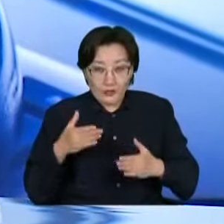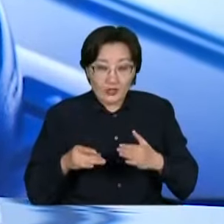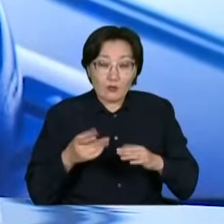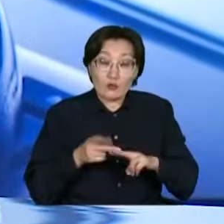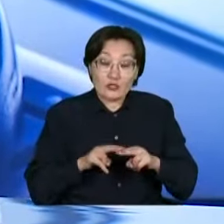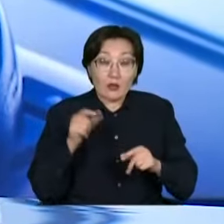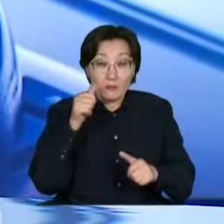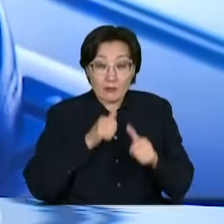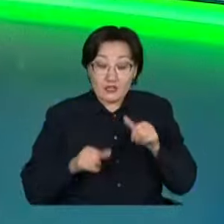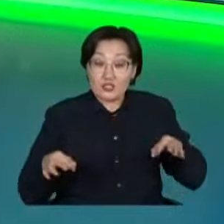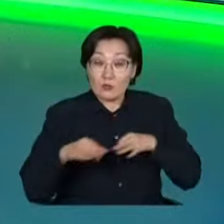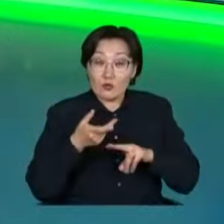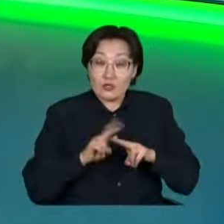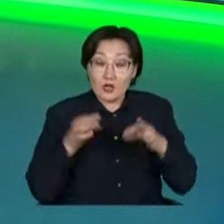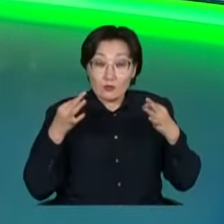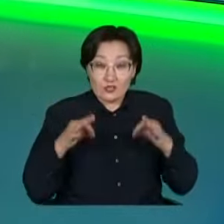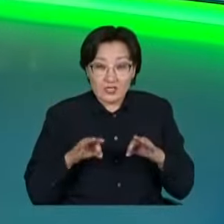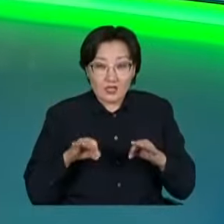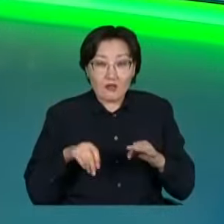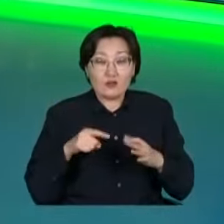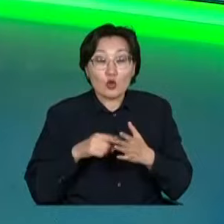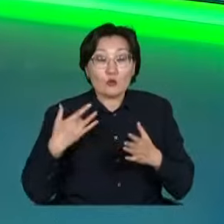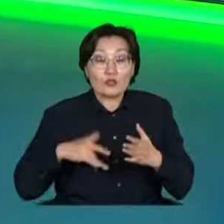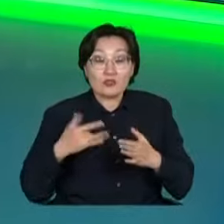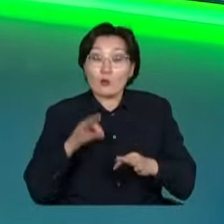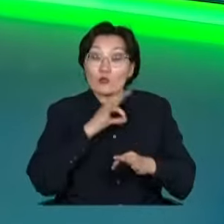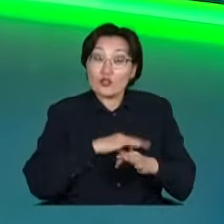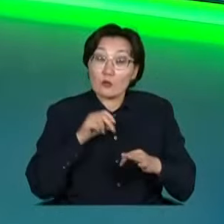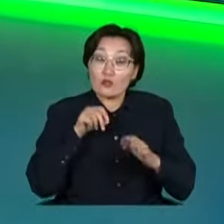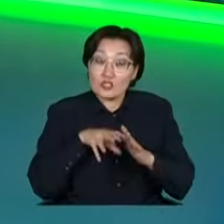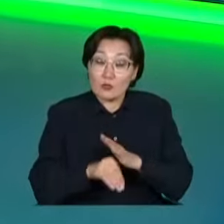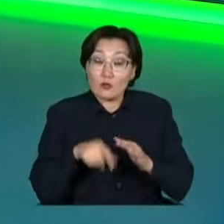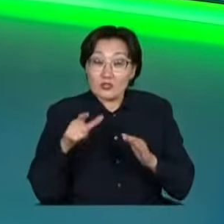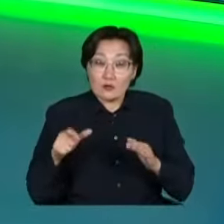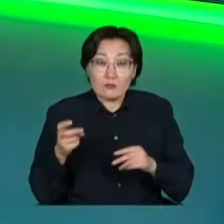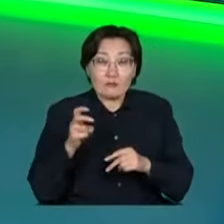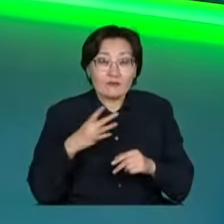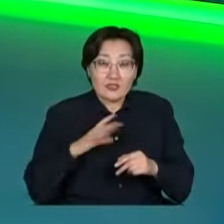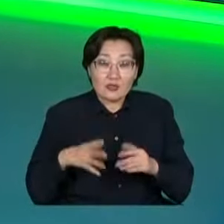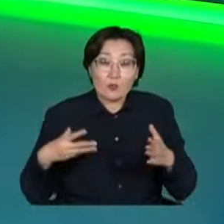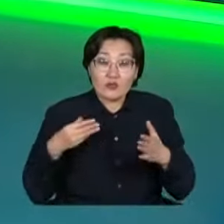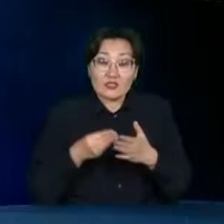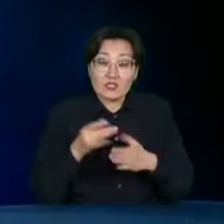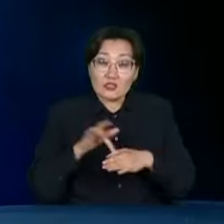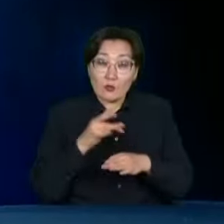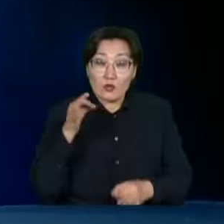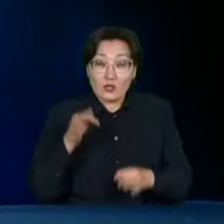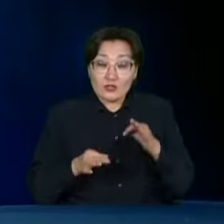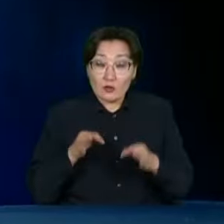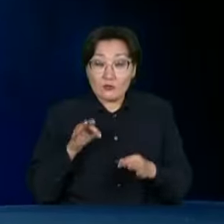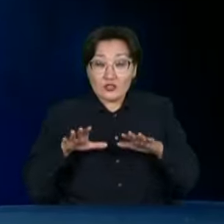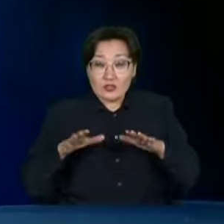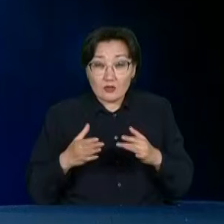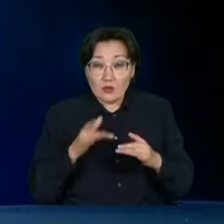это пилотный проект, который запустили в Таразе. Его преимущество в том, что людям не придется оплачивать услуги судебников на